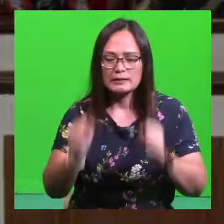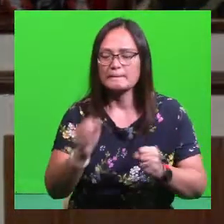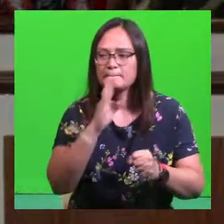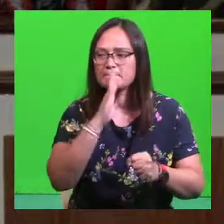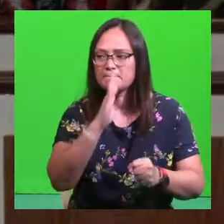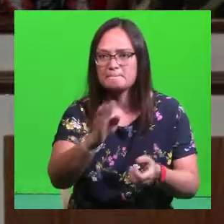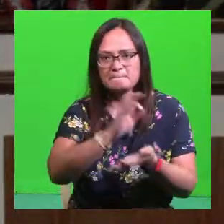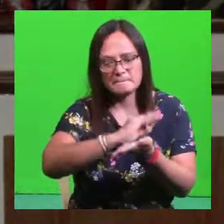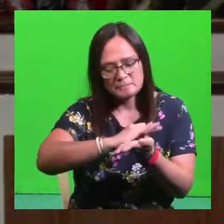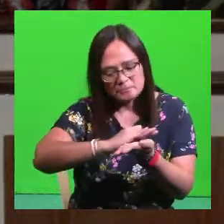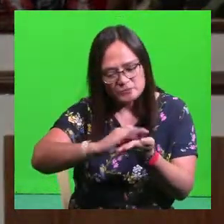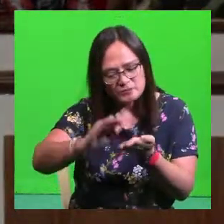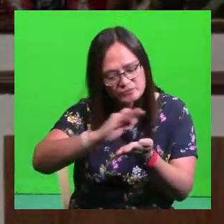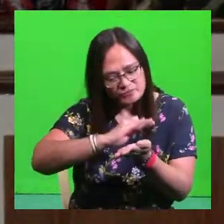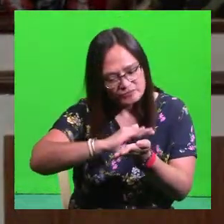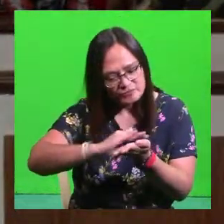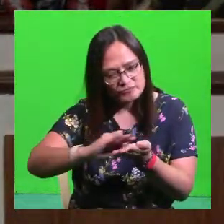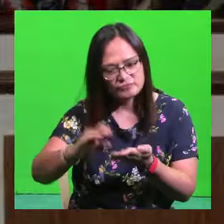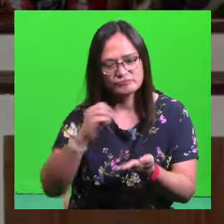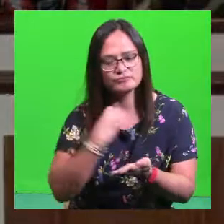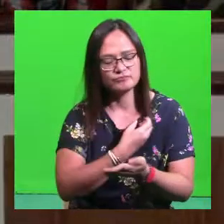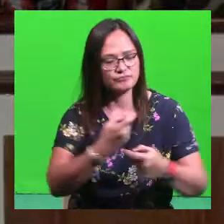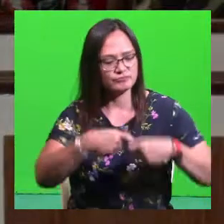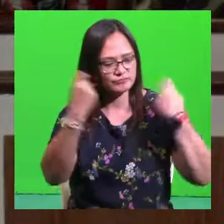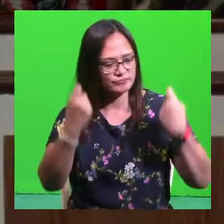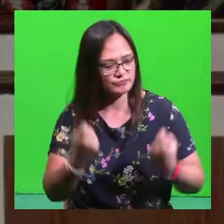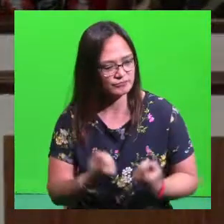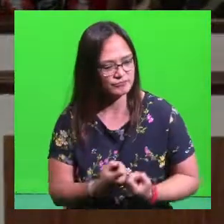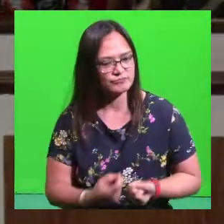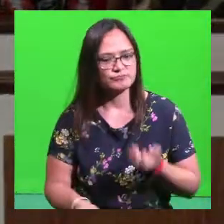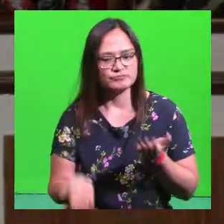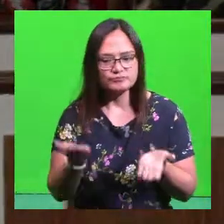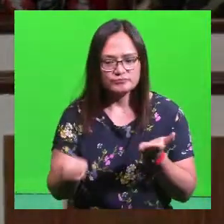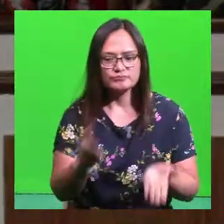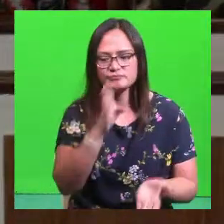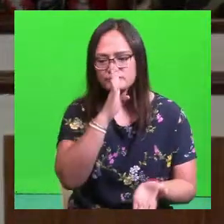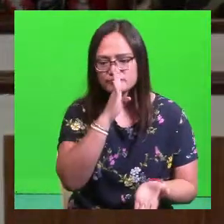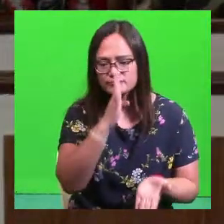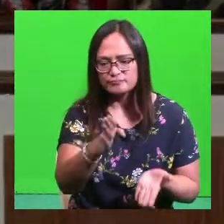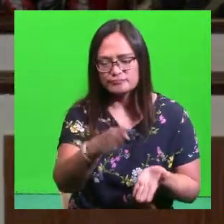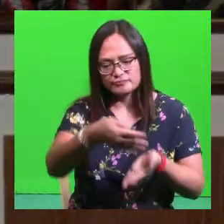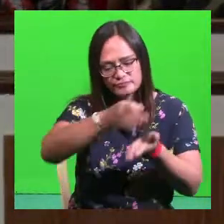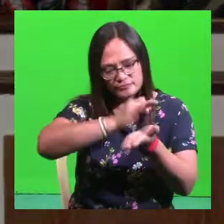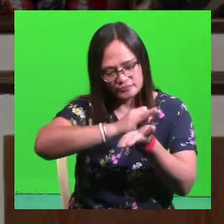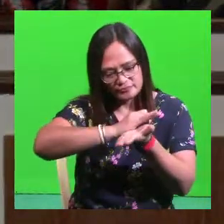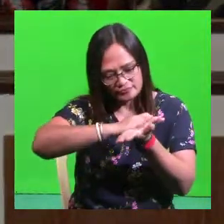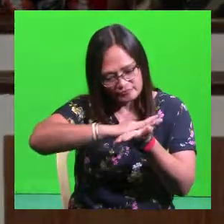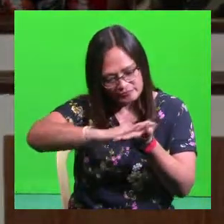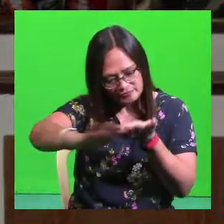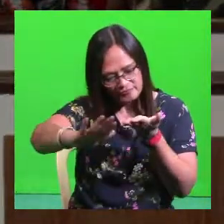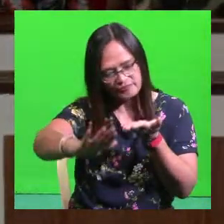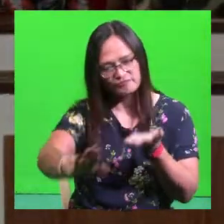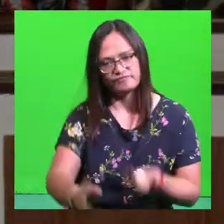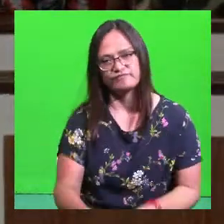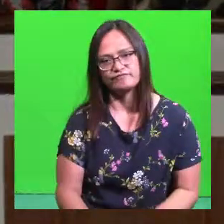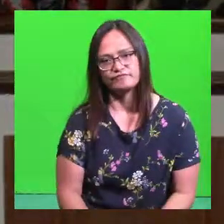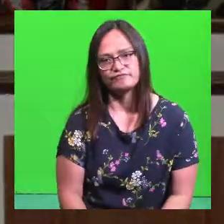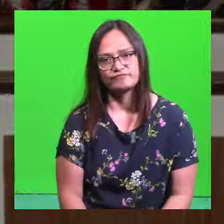Our sins may be cleansed. Kaya po